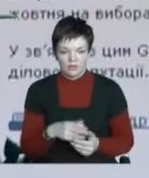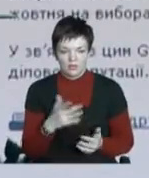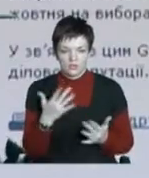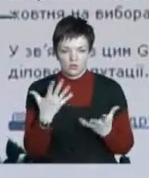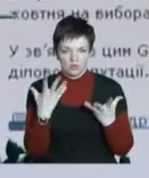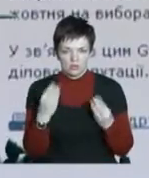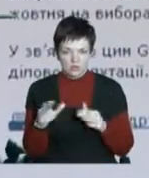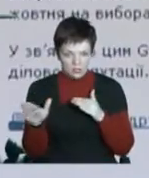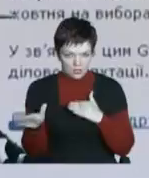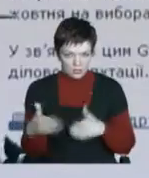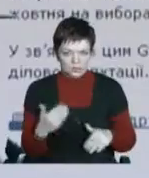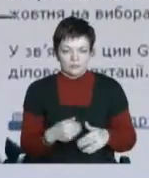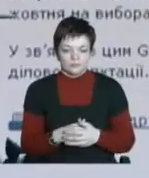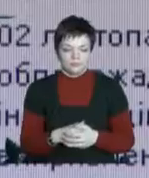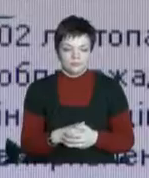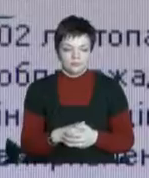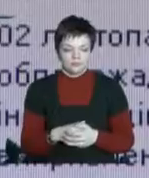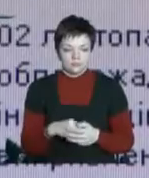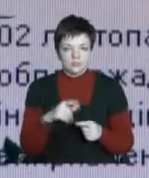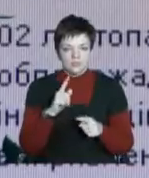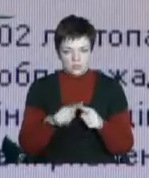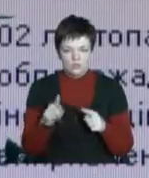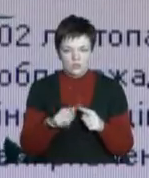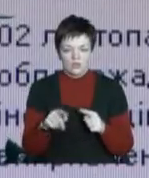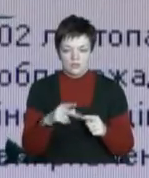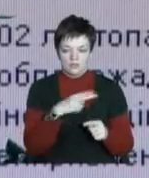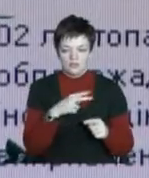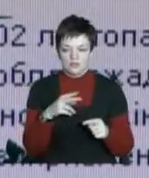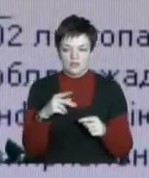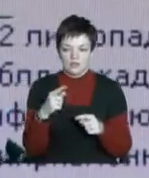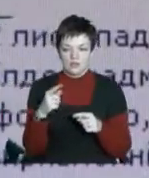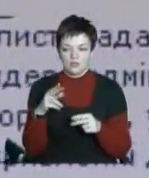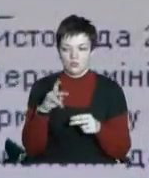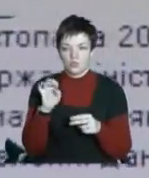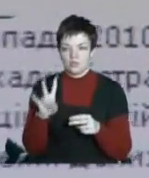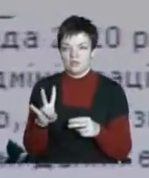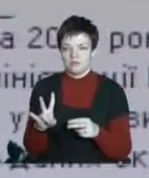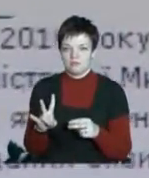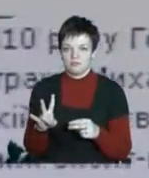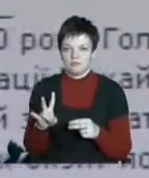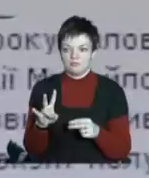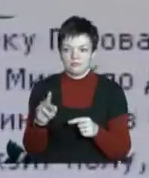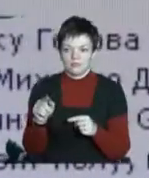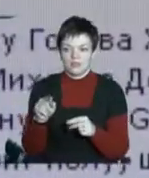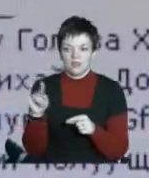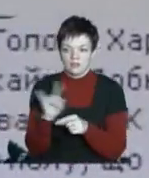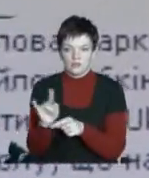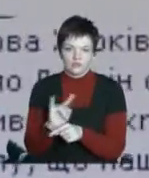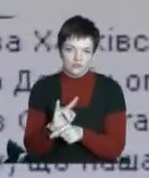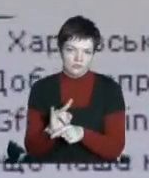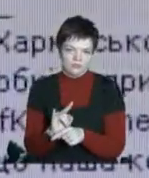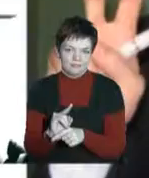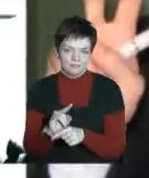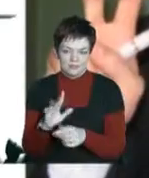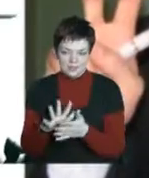социальных исследований GFK Ukraine подаст иск в суд о защите деловой репутации на Михаила Добкина, распространившего ложную